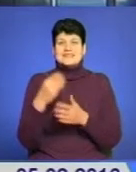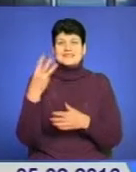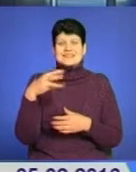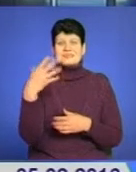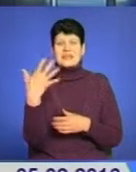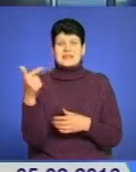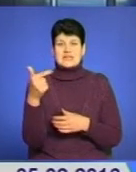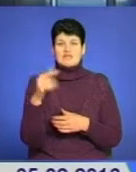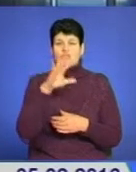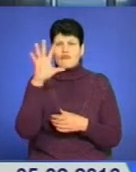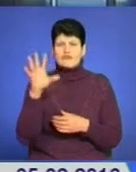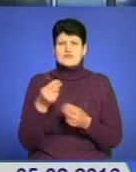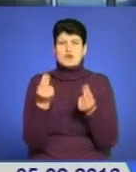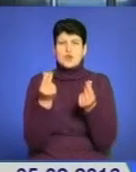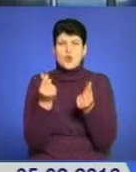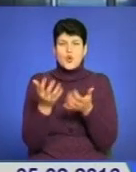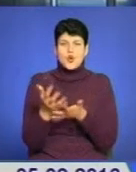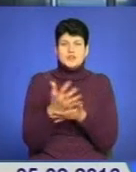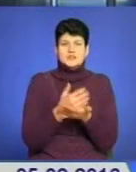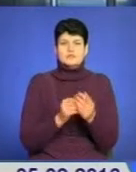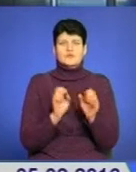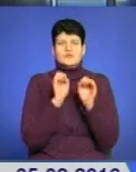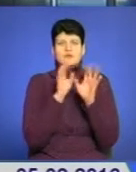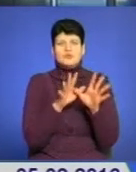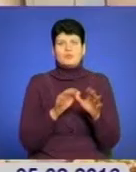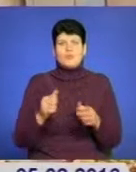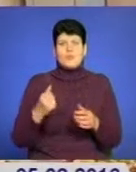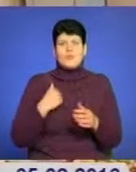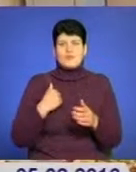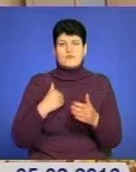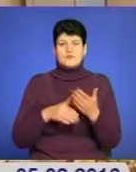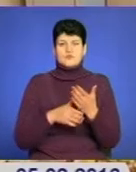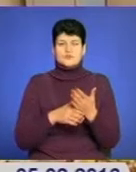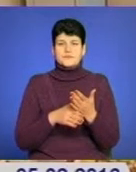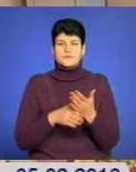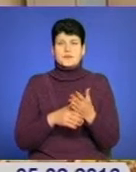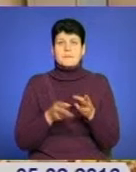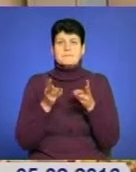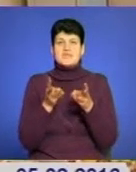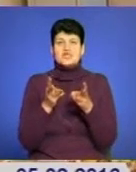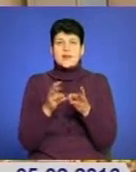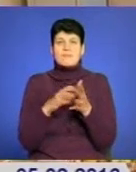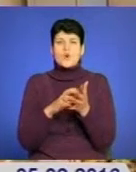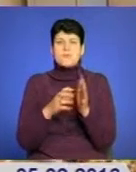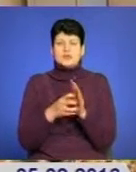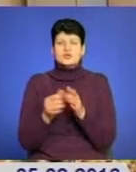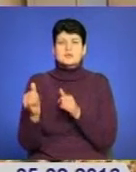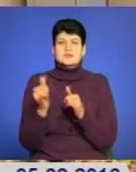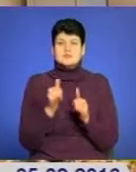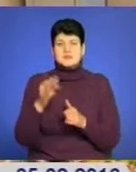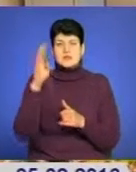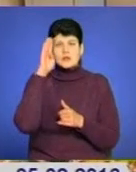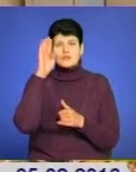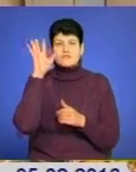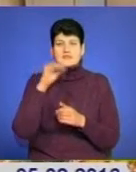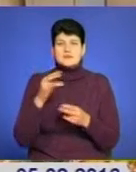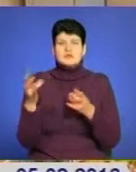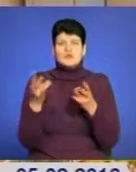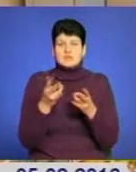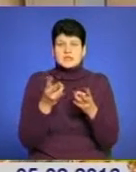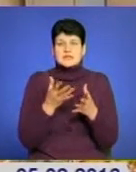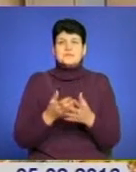гривень. Усі виручені кошти підуть на допомогу військовим. Почему пряники? Для того, чтобы обеспечить хлопцев всем необходимым на